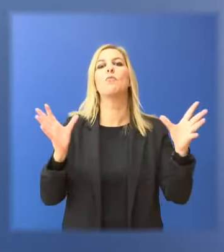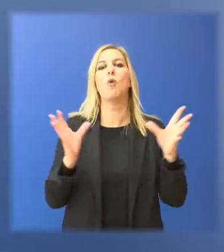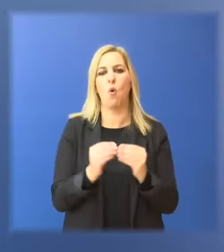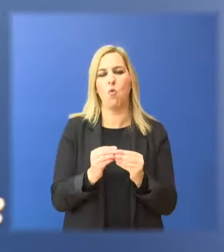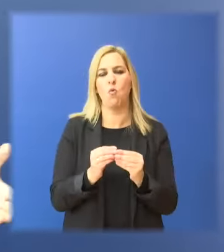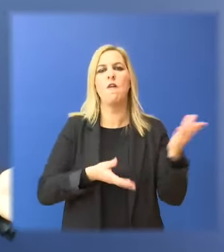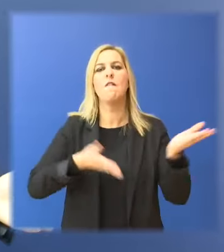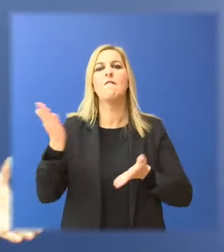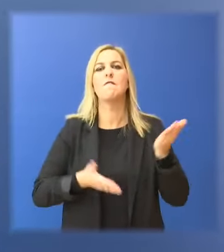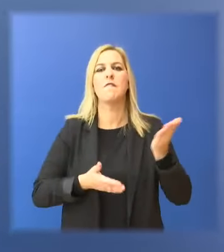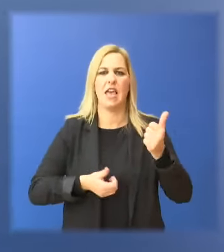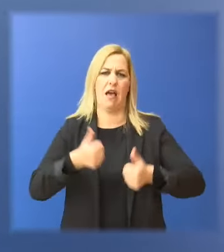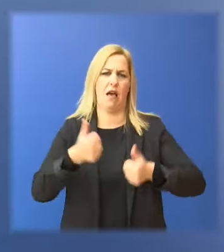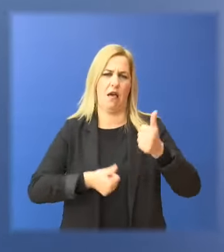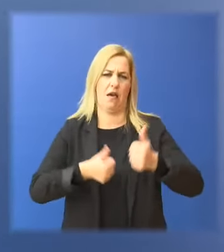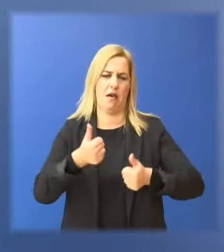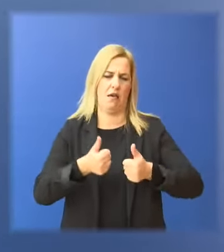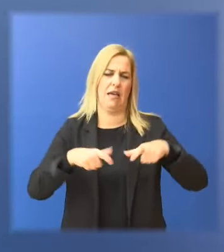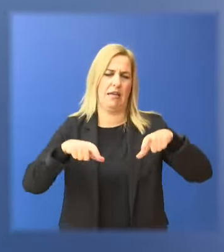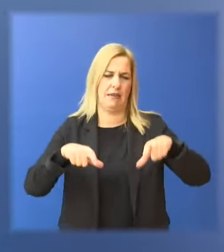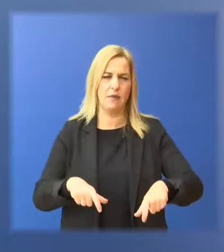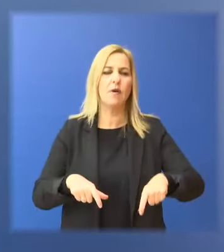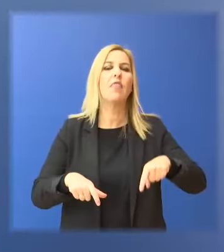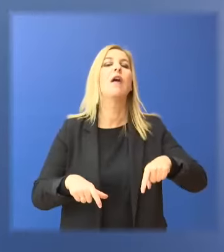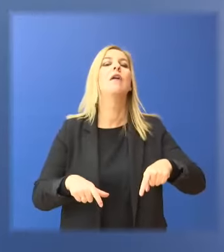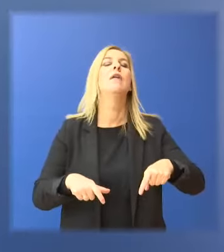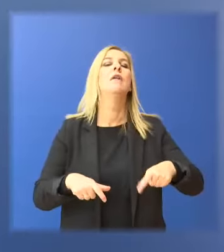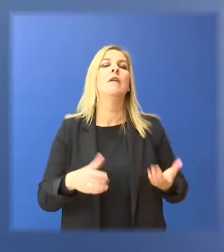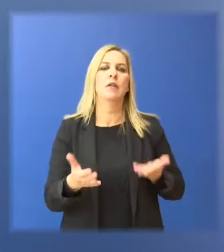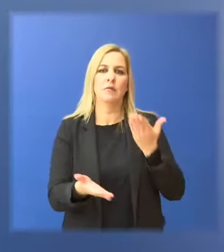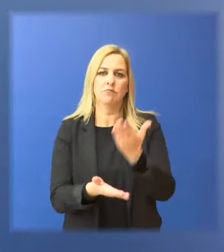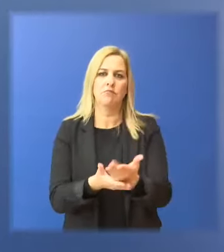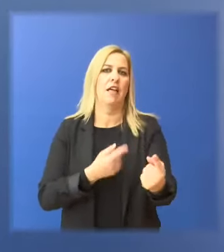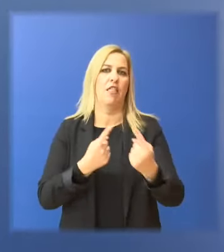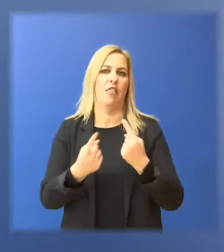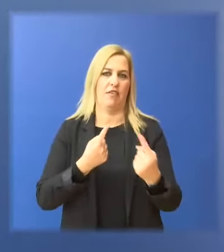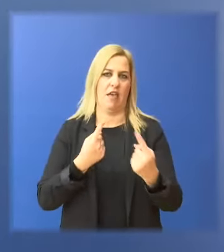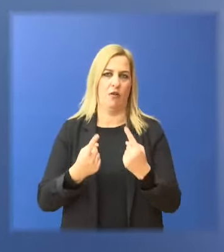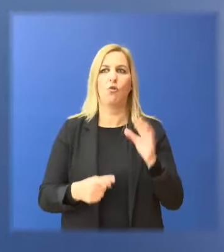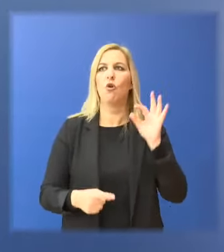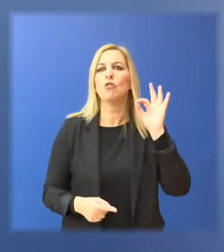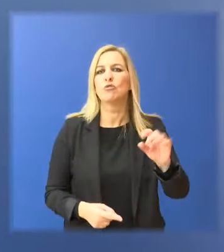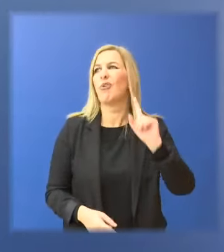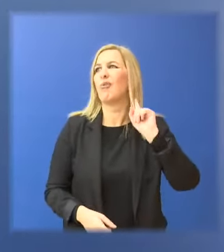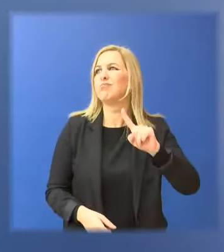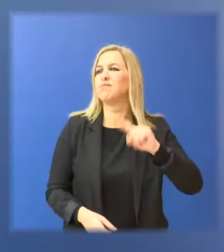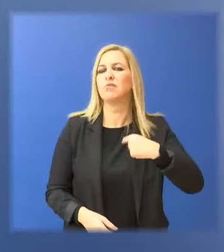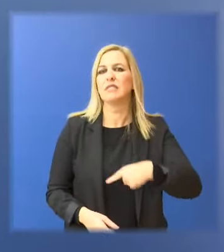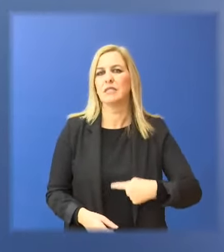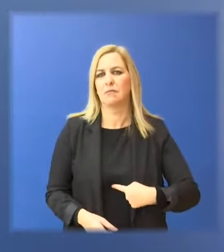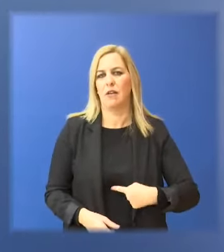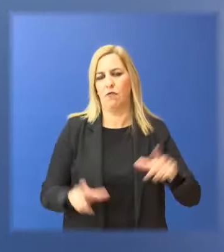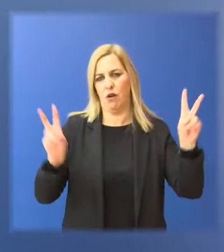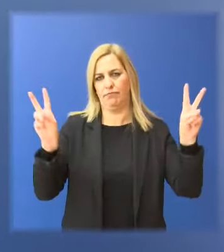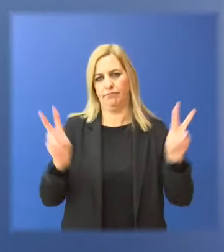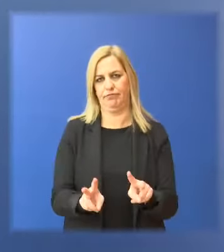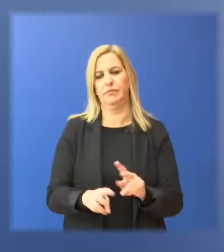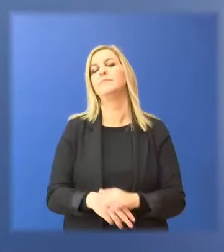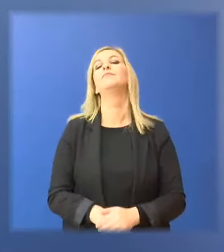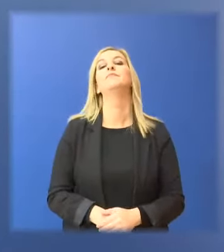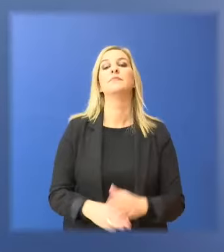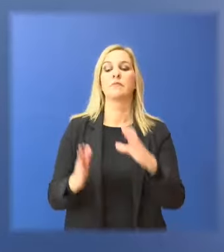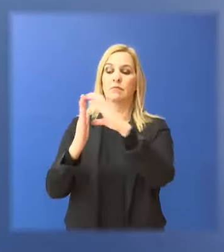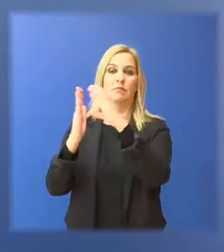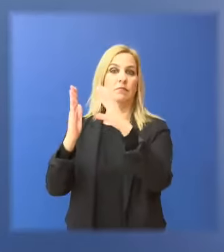της οπαδικής βίας, που στόχο έχει να θωρακίσει την ασφάλεια των γηπέδων από παραβατικά στοιχεία και έκνομες συμπεριφορές. Οι διατάξεις